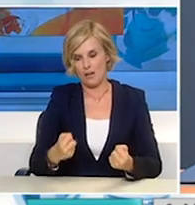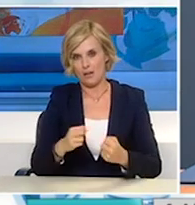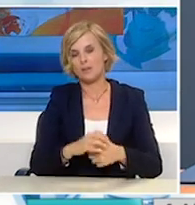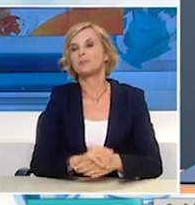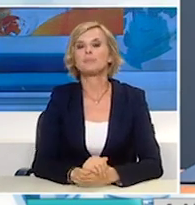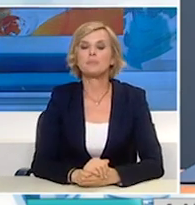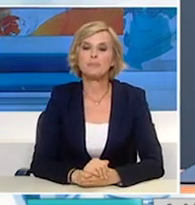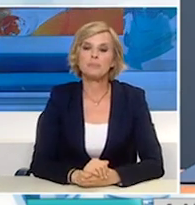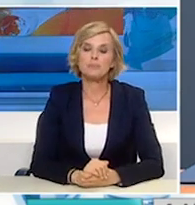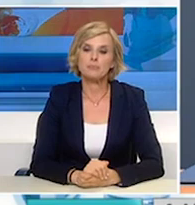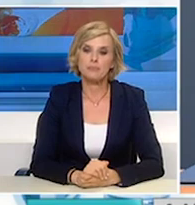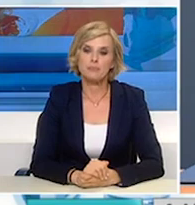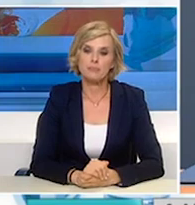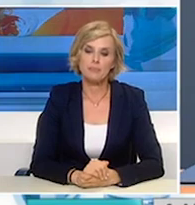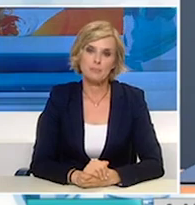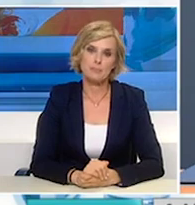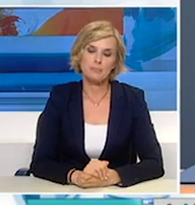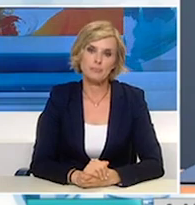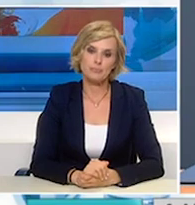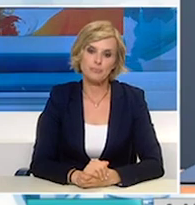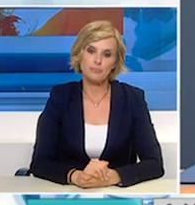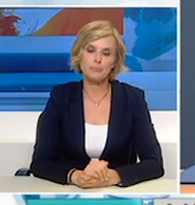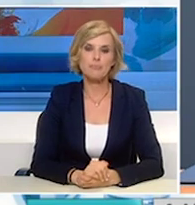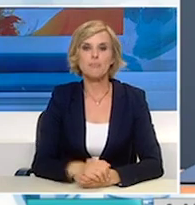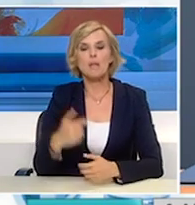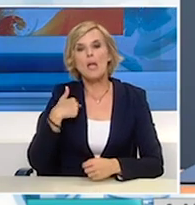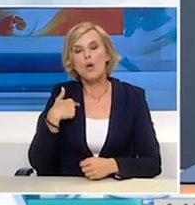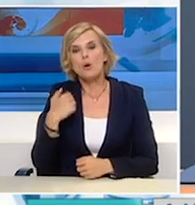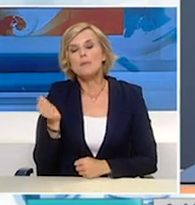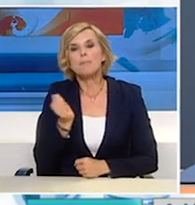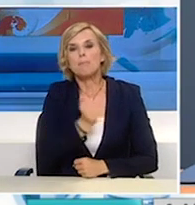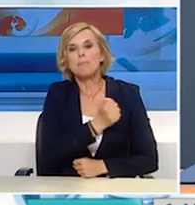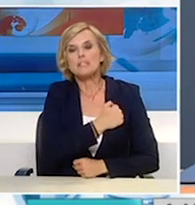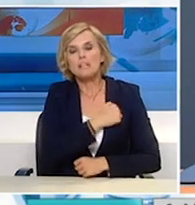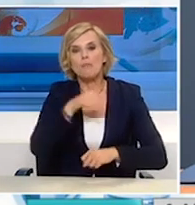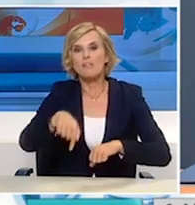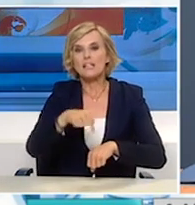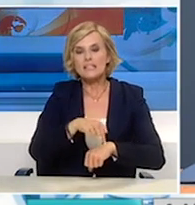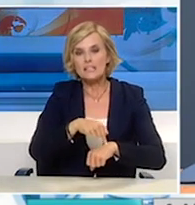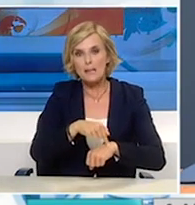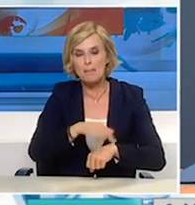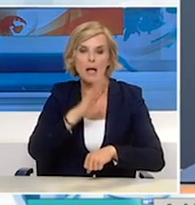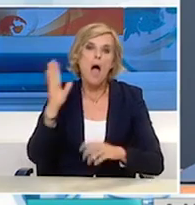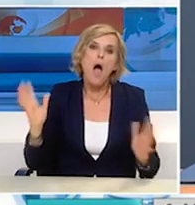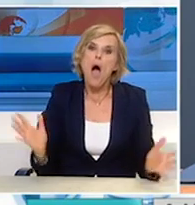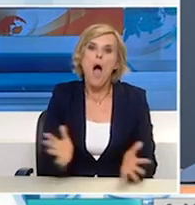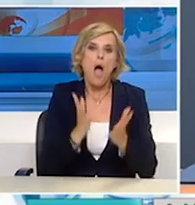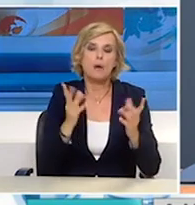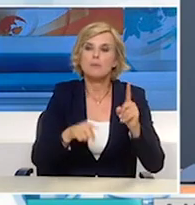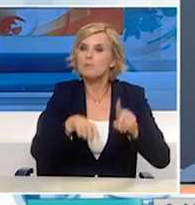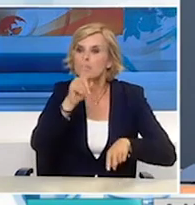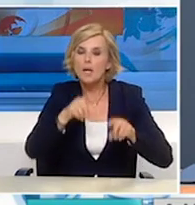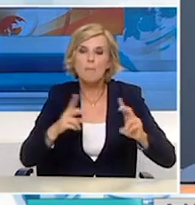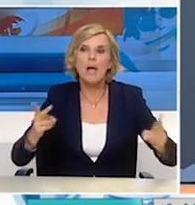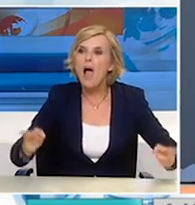έκφραση της νόσου, εκδηλώσεις της νόσου, η οποία φαντάζομαι αυτή τη στιγμή θα ακολουθήσει άμεσα, γιατί στην